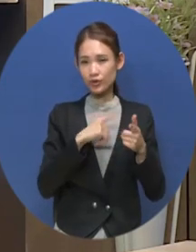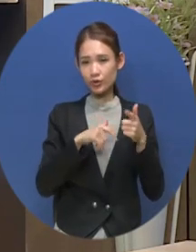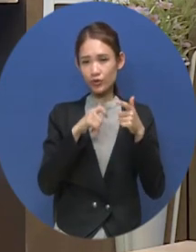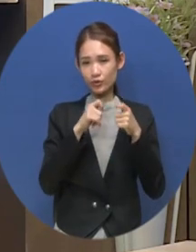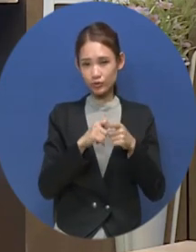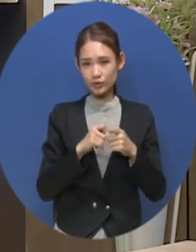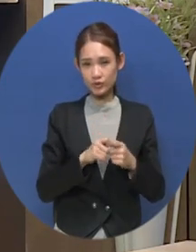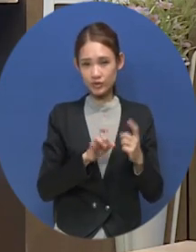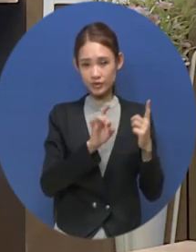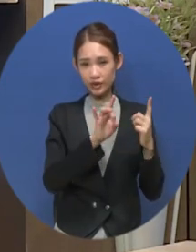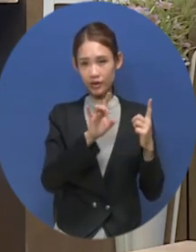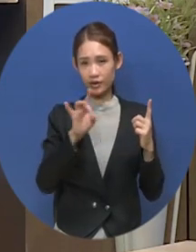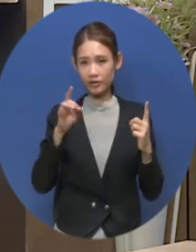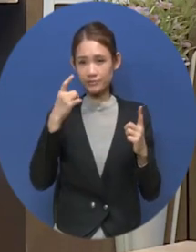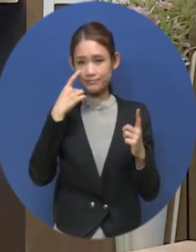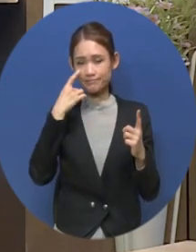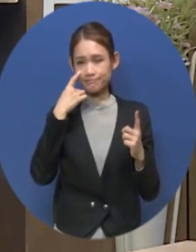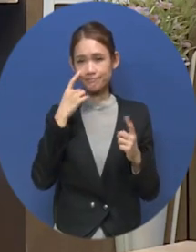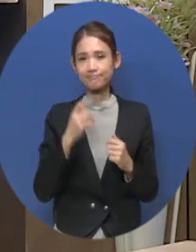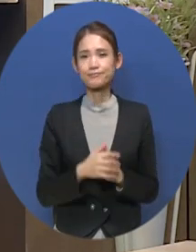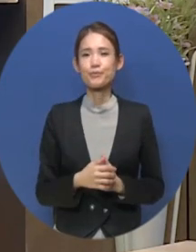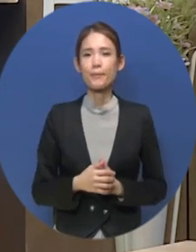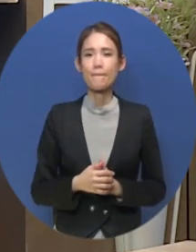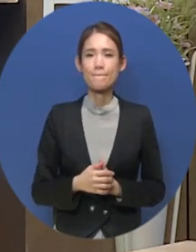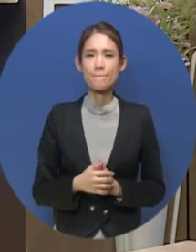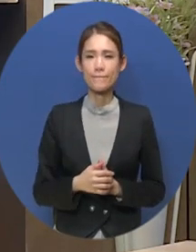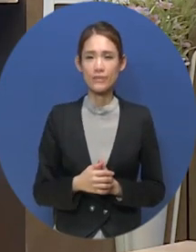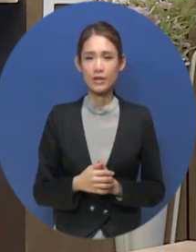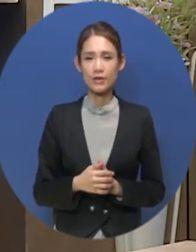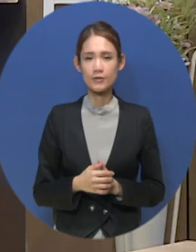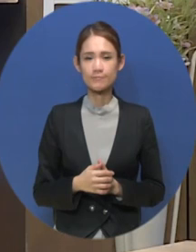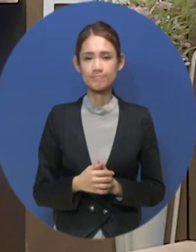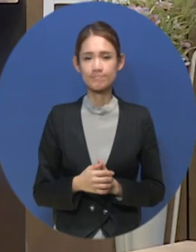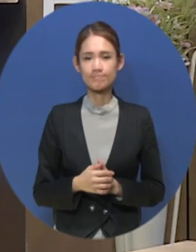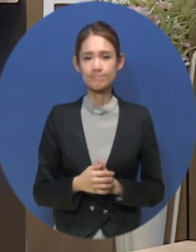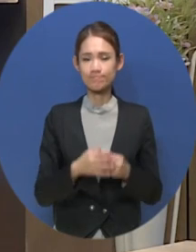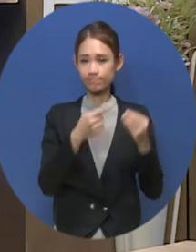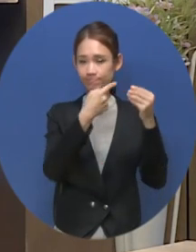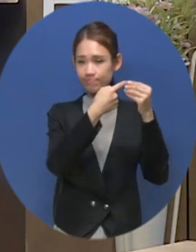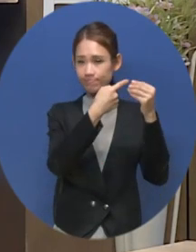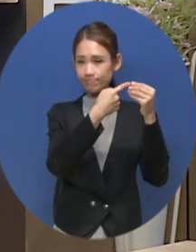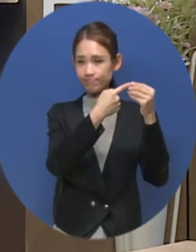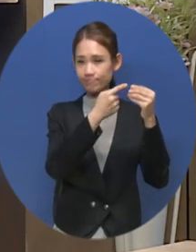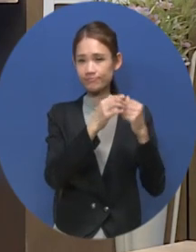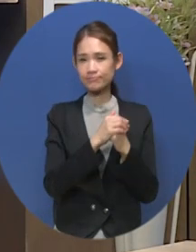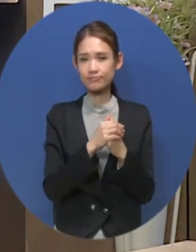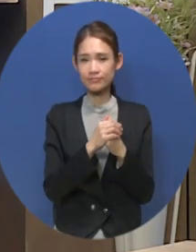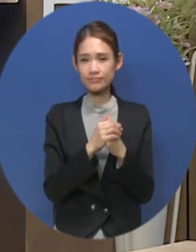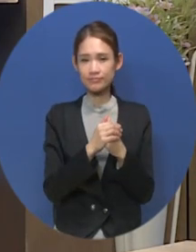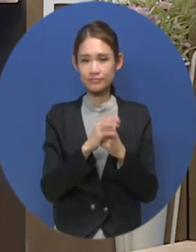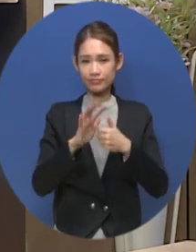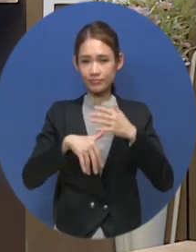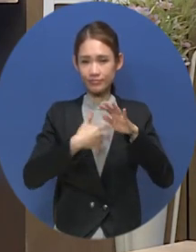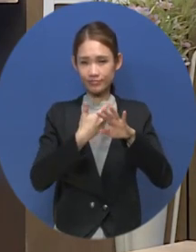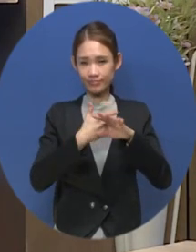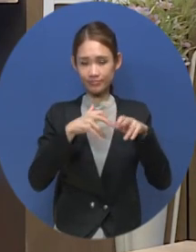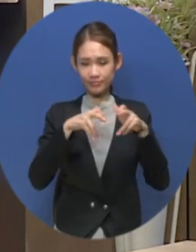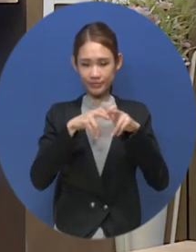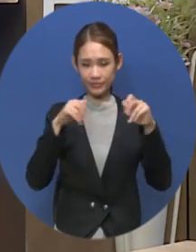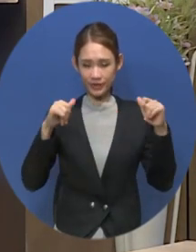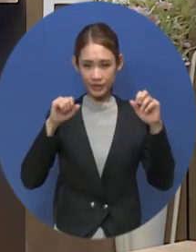구체적으로 하나하나씩 예, 얘기를 나눠보도록 하겠습니다. 예. 그럼 먼저 이제 첫 번째로 말씀을 해주셨던 혁신하는